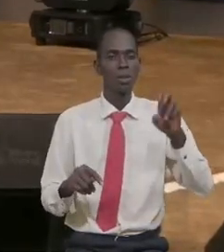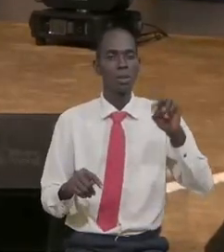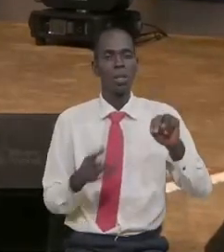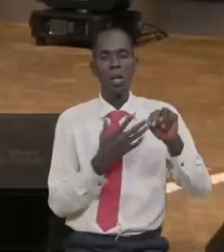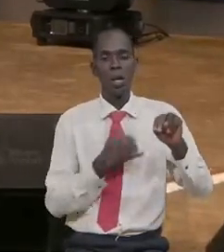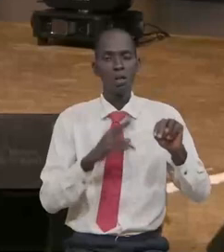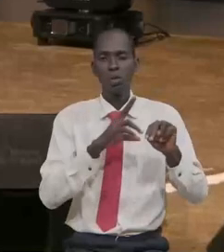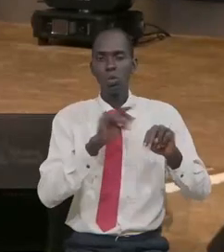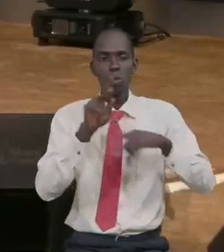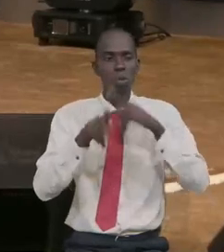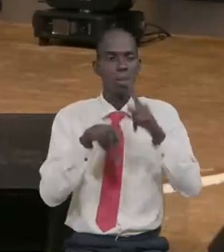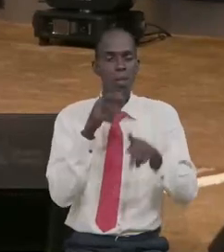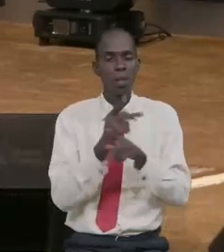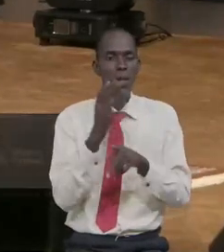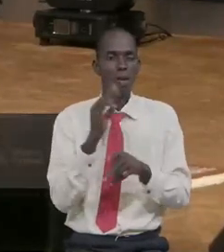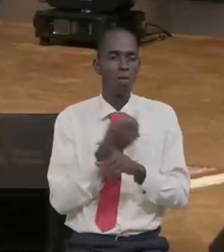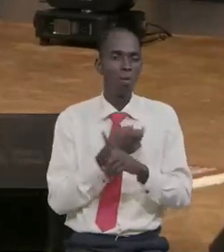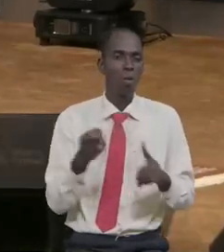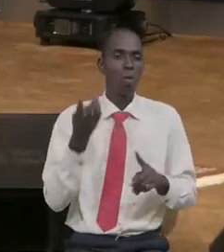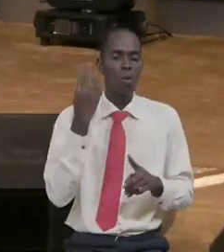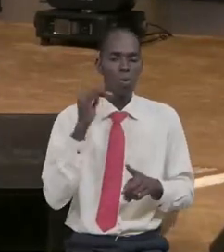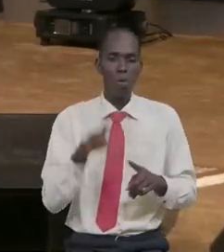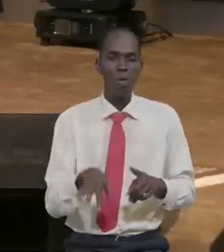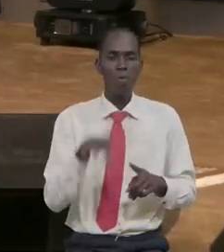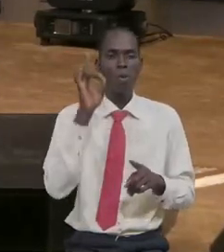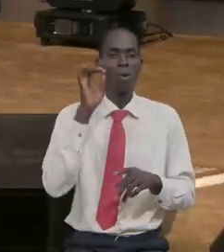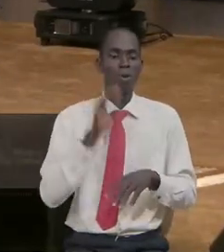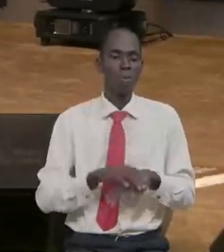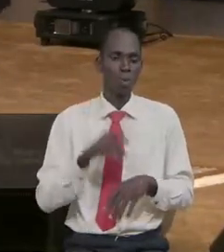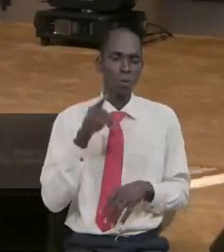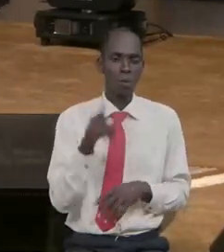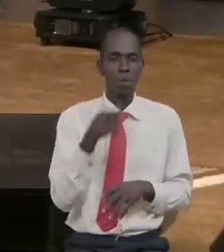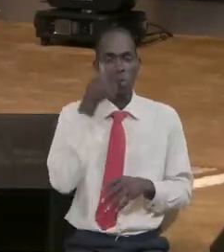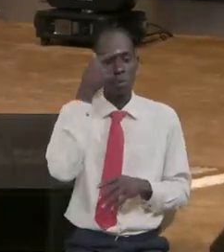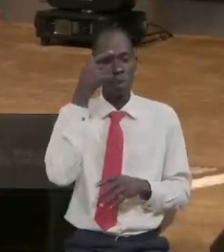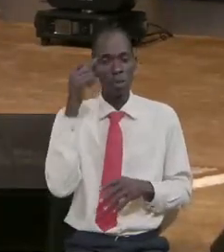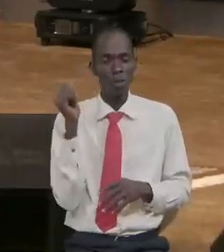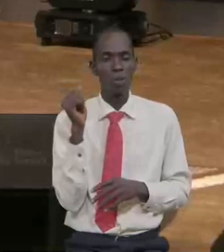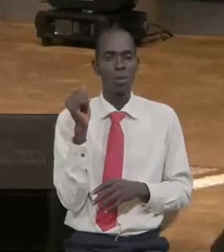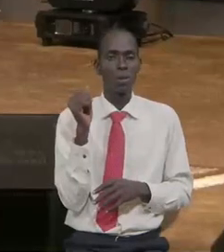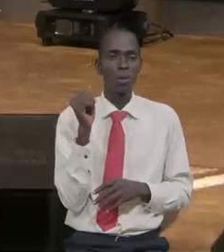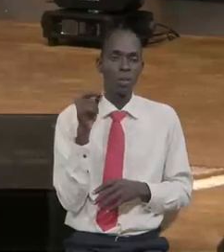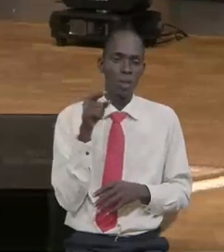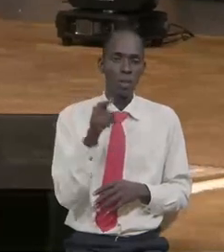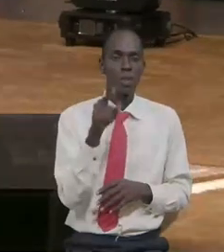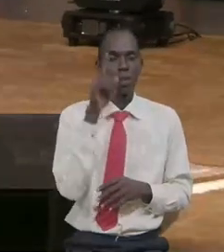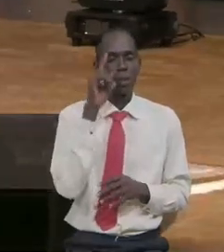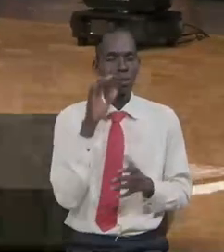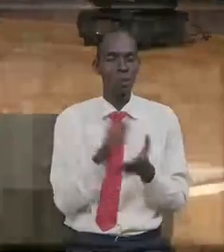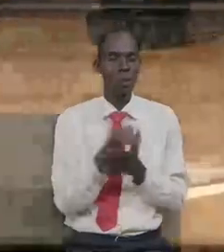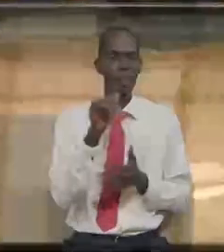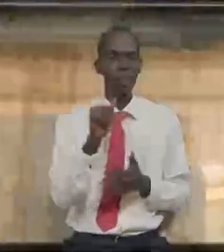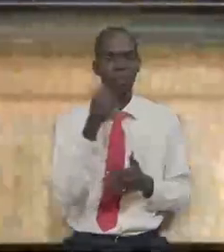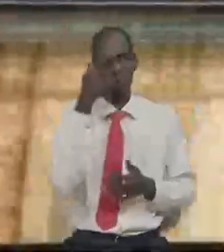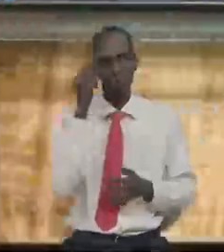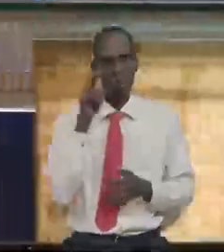lui aucune blessure parce qu'il avait eu confiance en